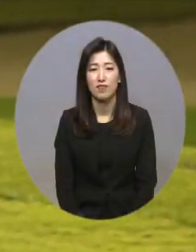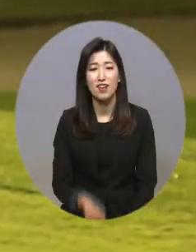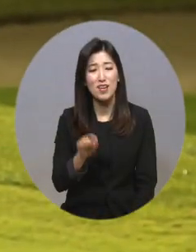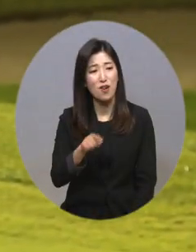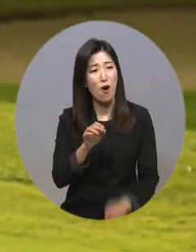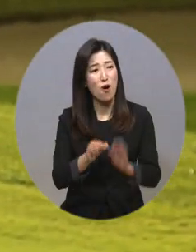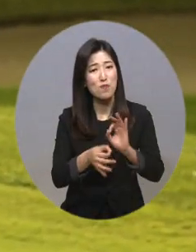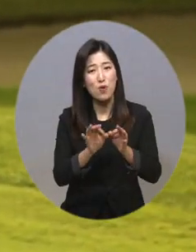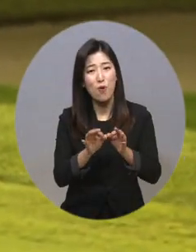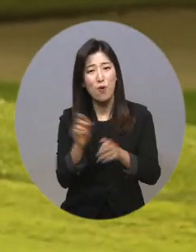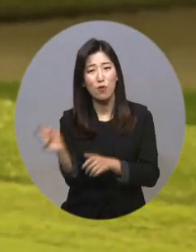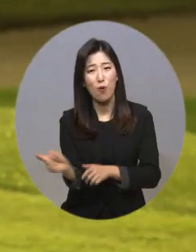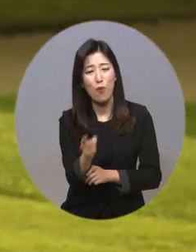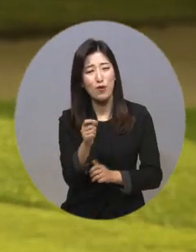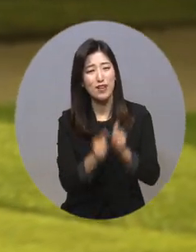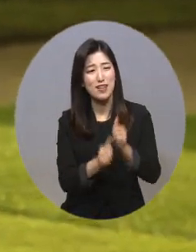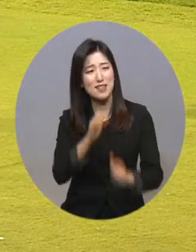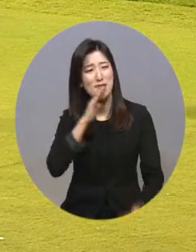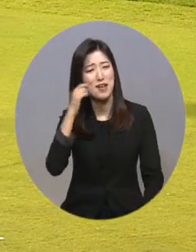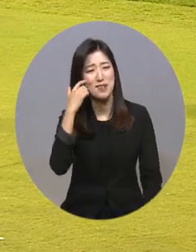만료 오 느낌